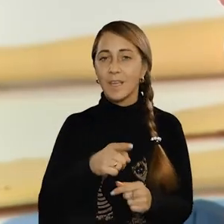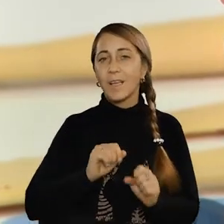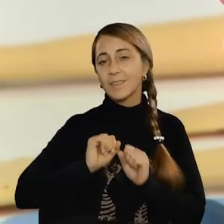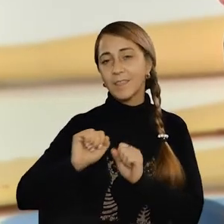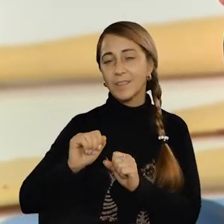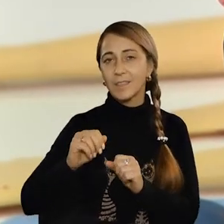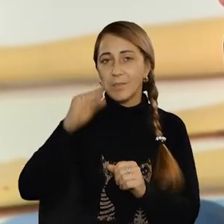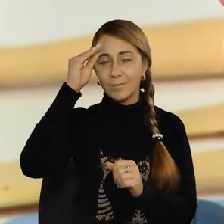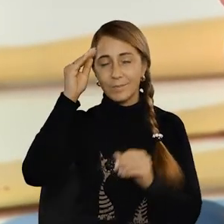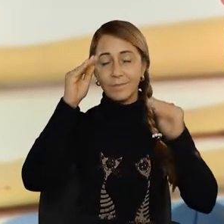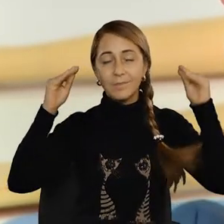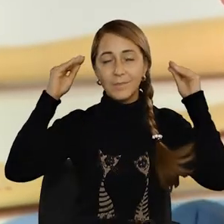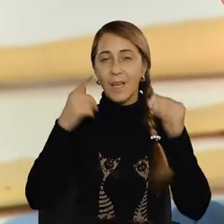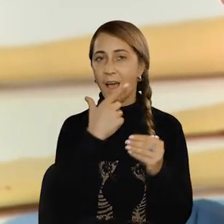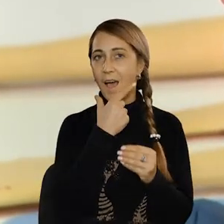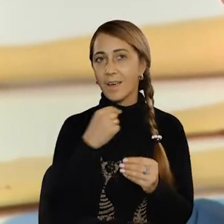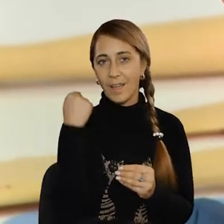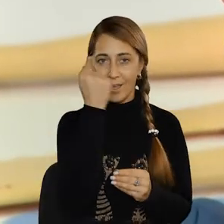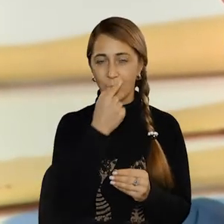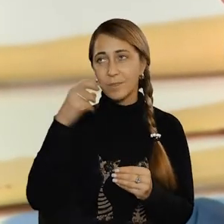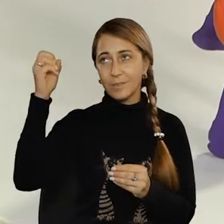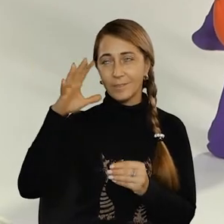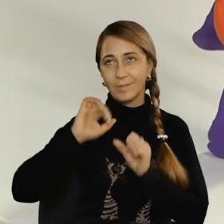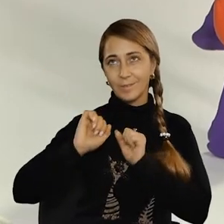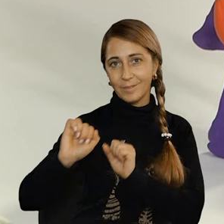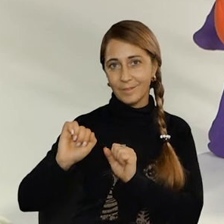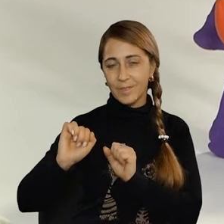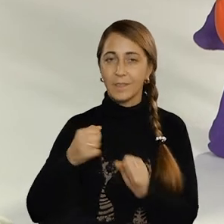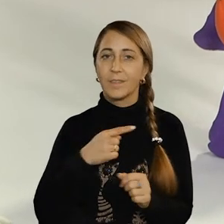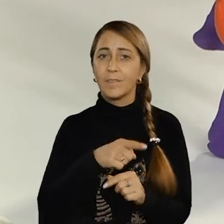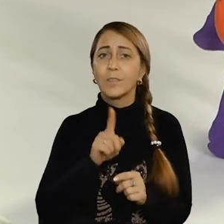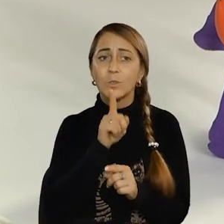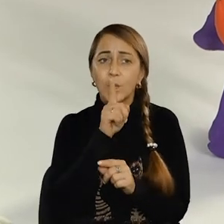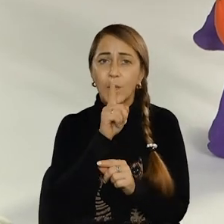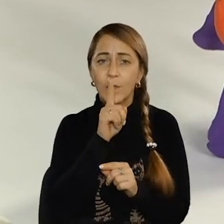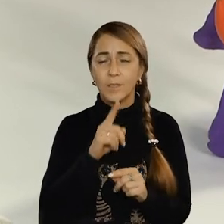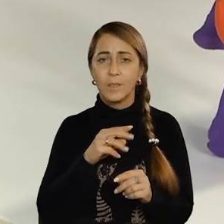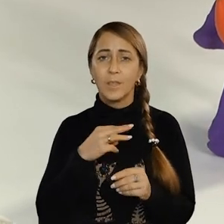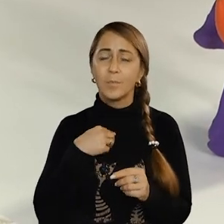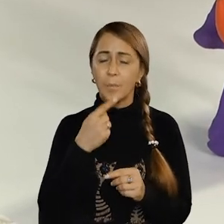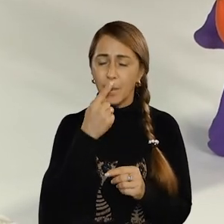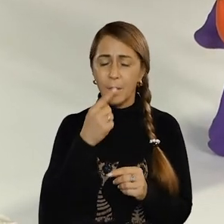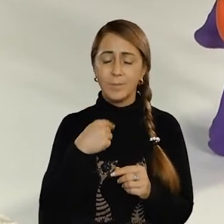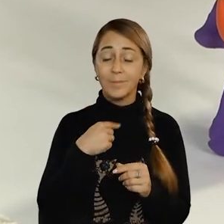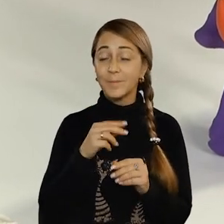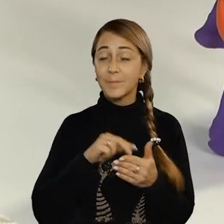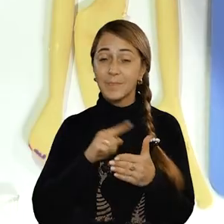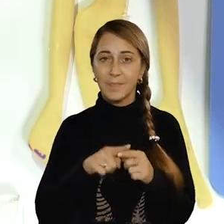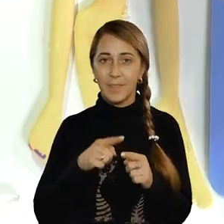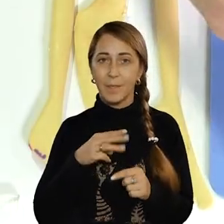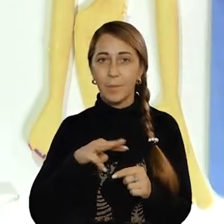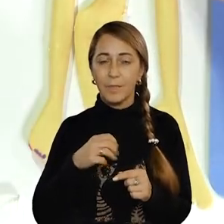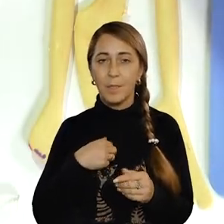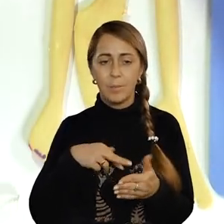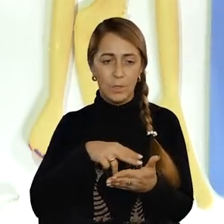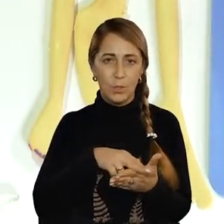захищав від сонця маленьке, гарненьке обличчя. Вона щось тихенько мугикала собі під ніс. Цієї миті до